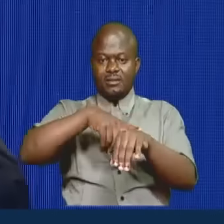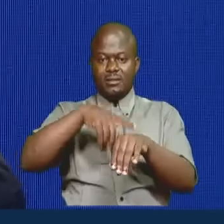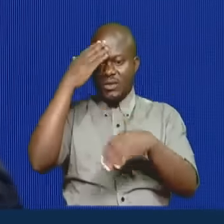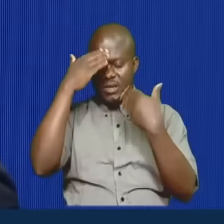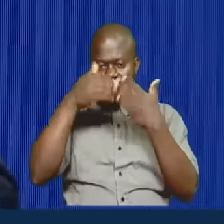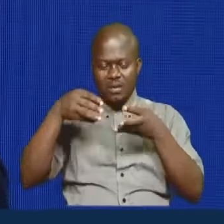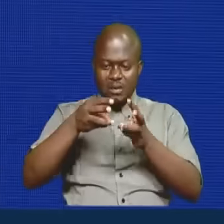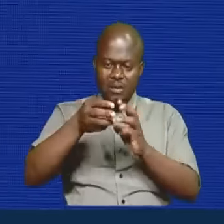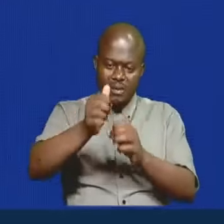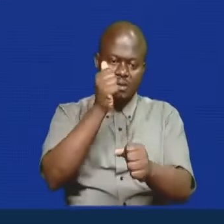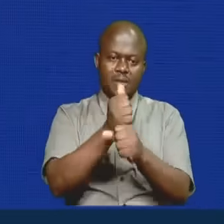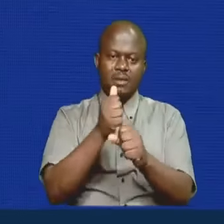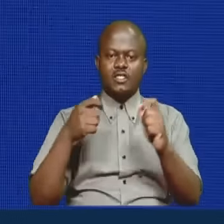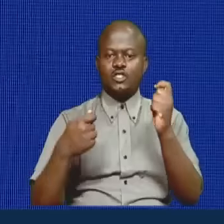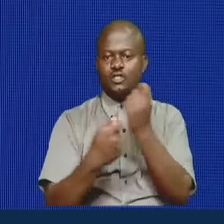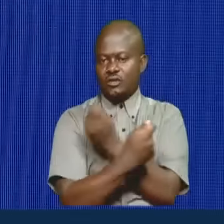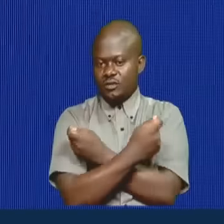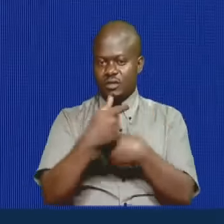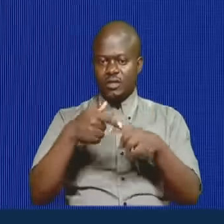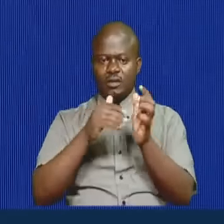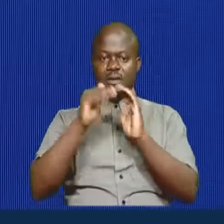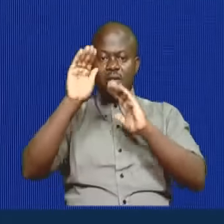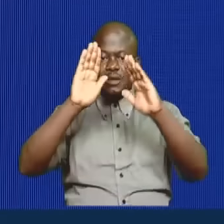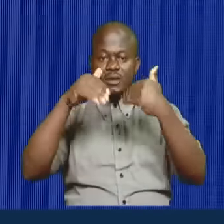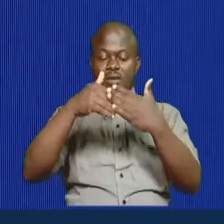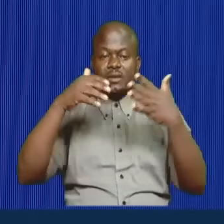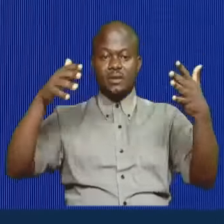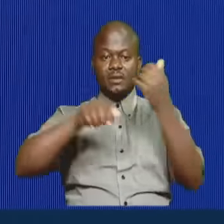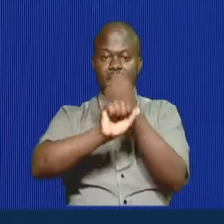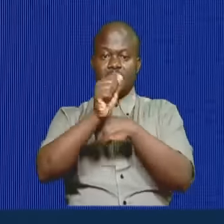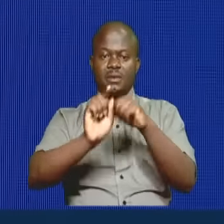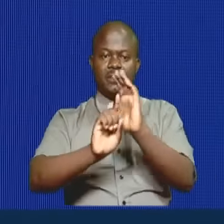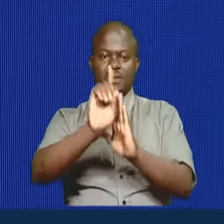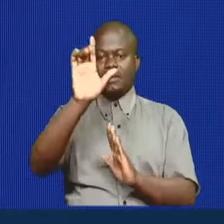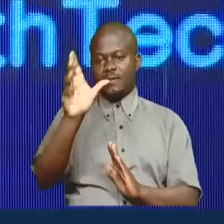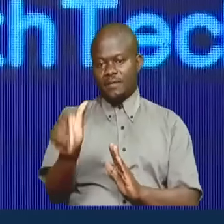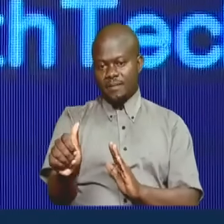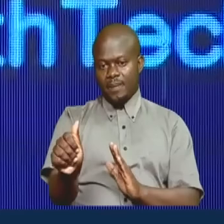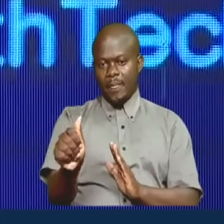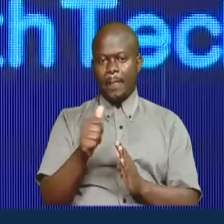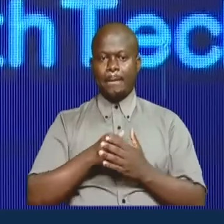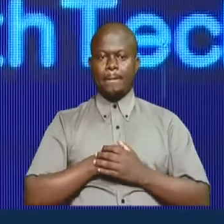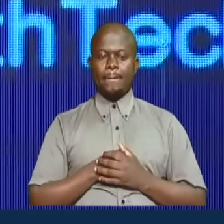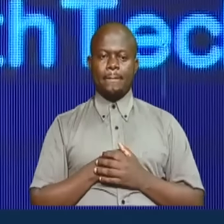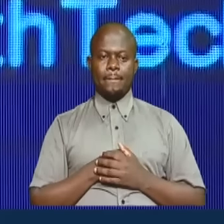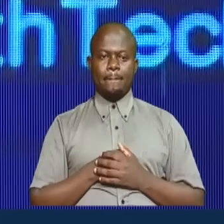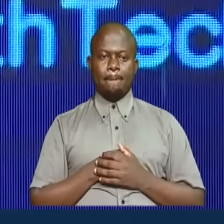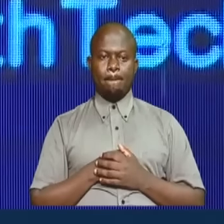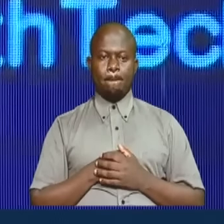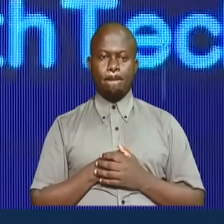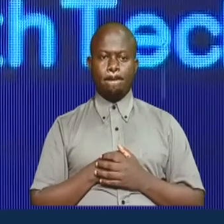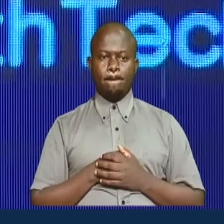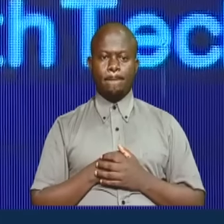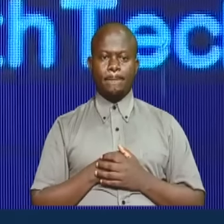bwabo bw'imikorere buhinduke ndetse rugere n'uruhare runini mu bikorwa by'iterambere ry'umugabane. So why